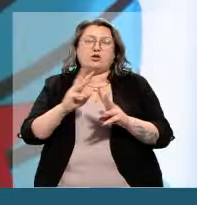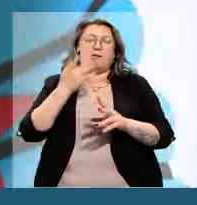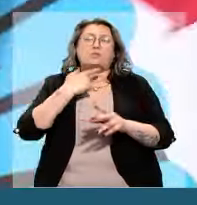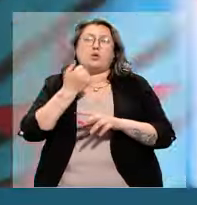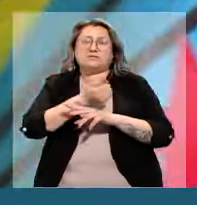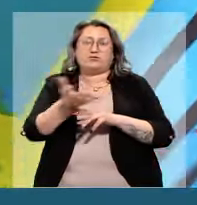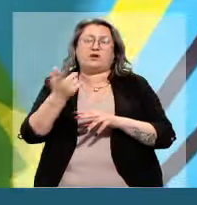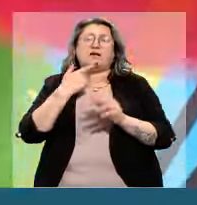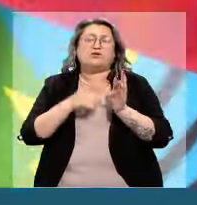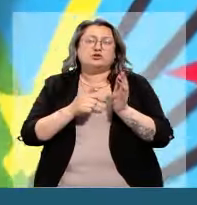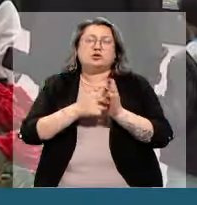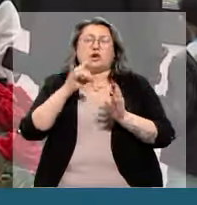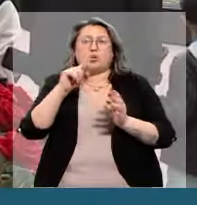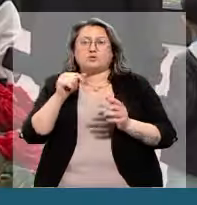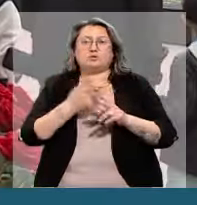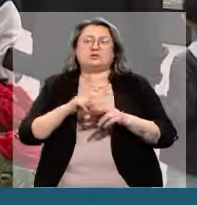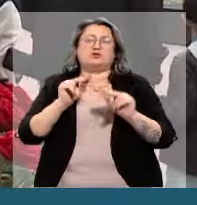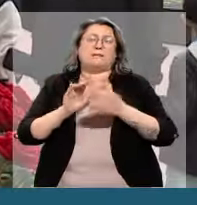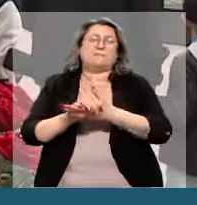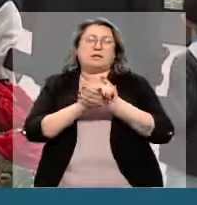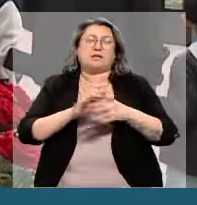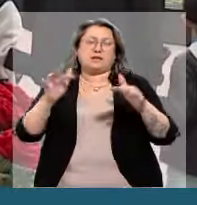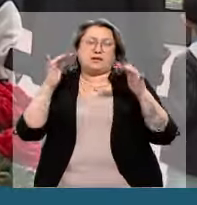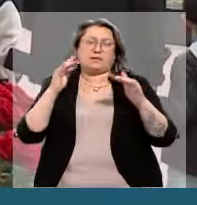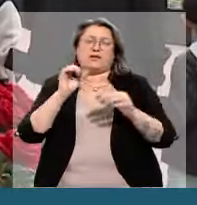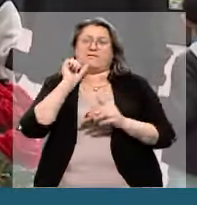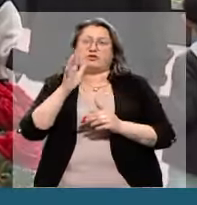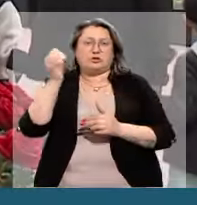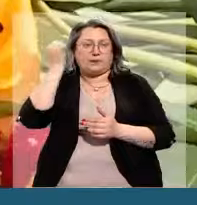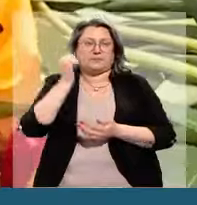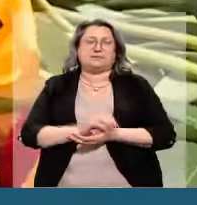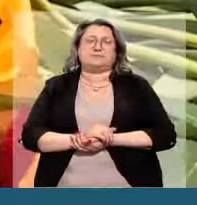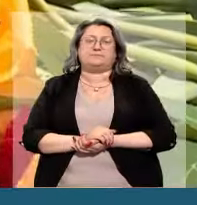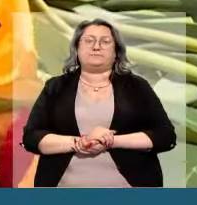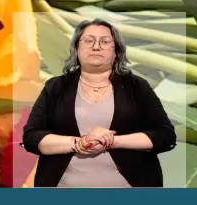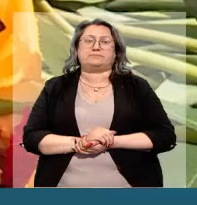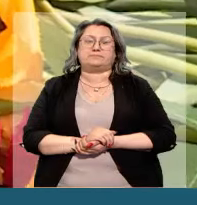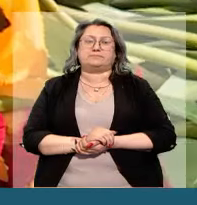красные гвоздики и розы, символ мирного неба и вечной памяти.